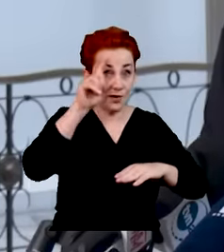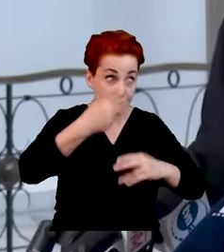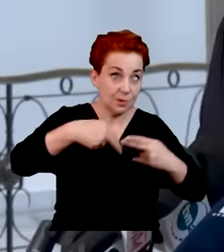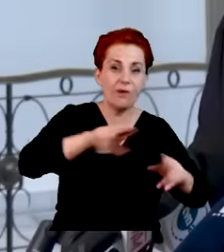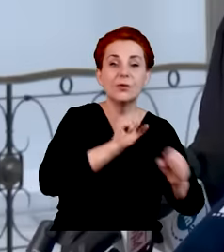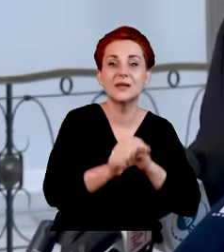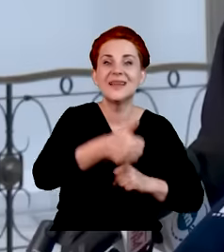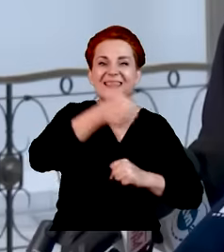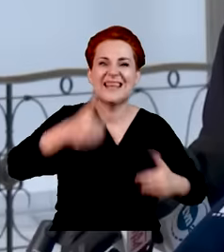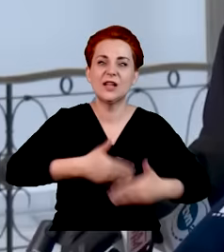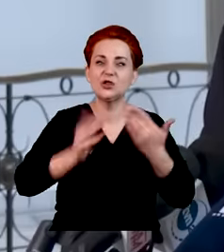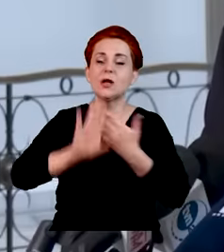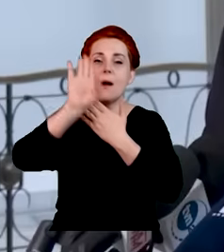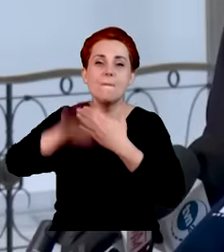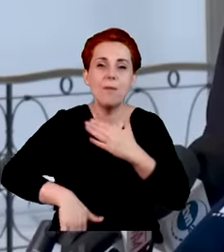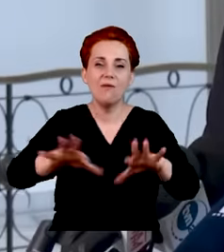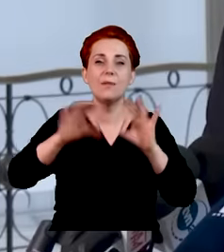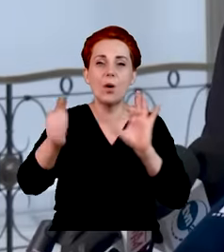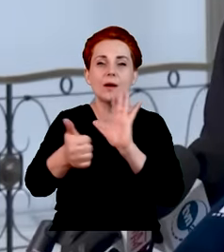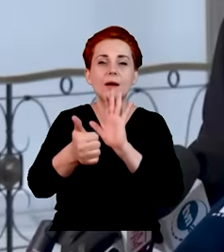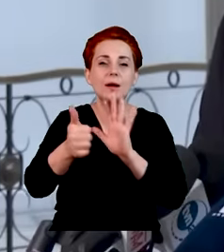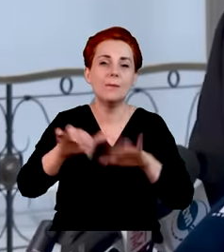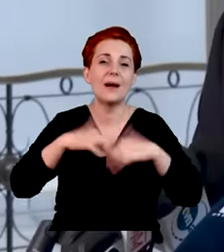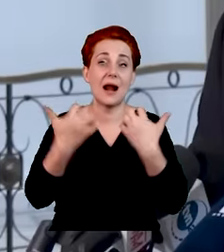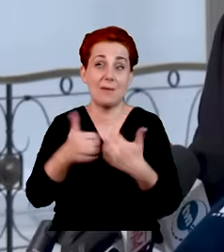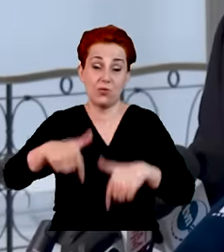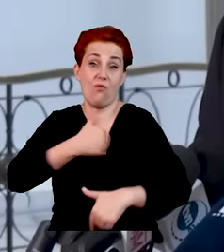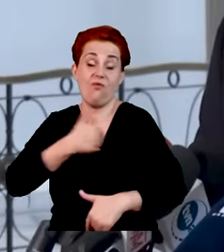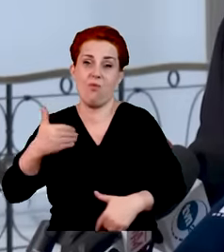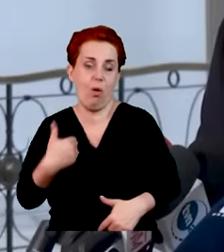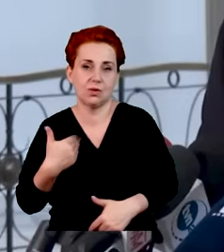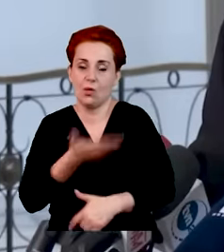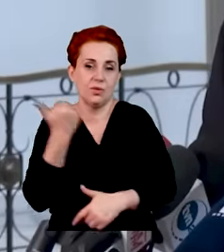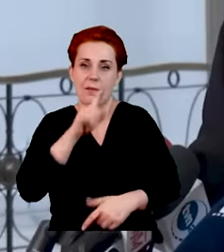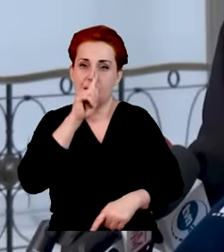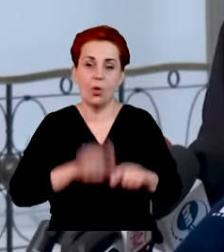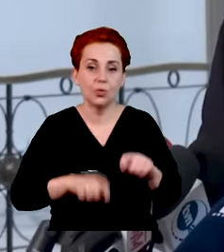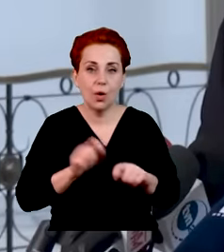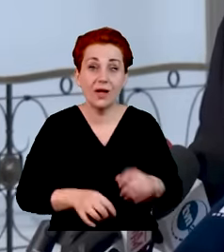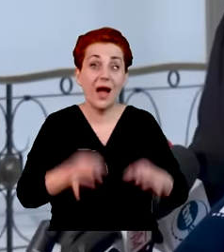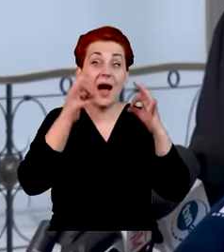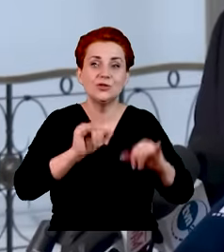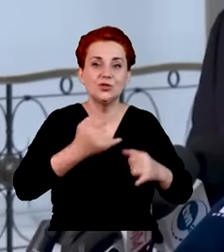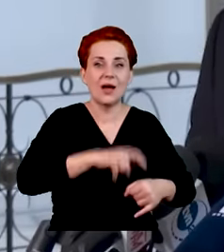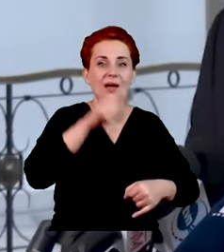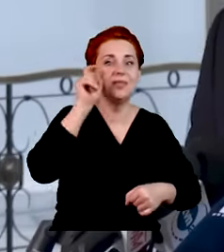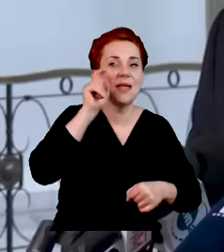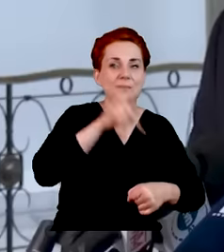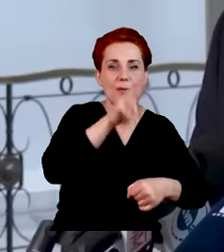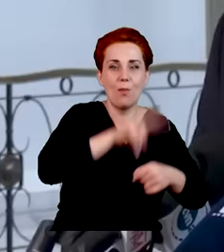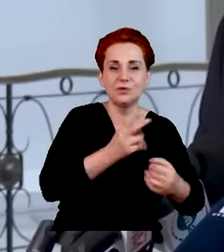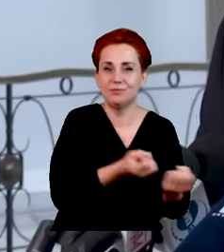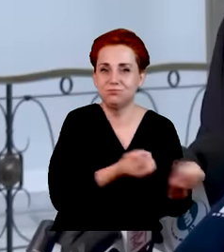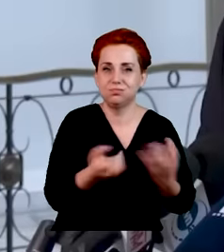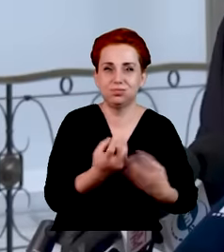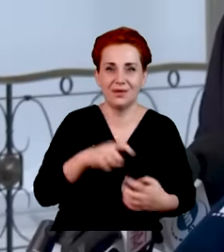wyborach parlamentarnych 16 października w Polsce kontoli nie ma A dzisiaj kiedy funkcjonariusze niemieccy przywożą nam migrantów to my